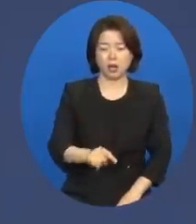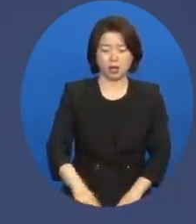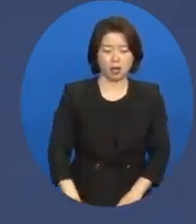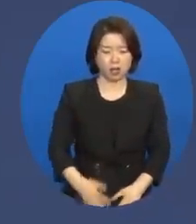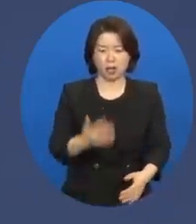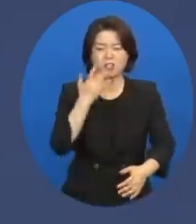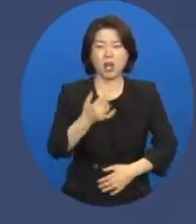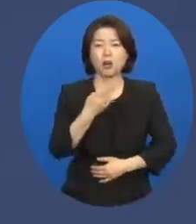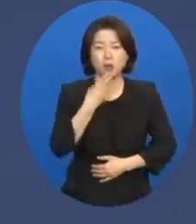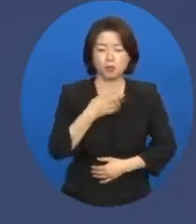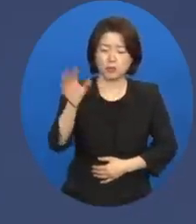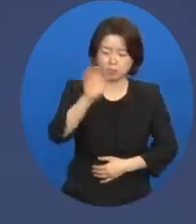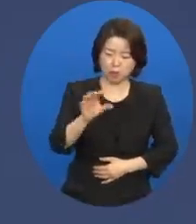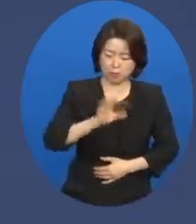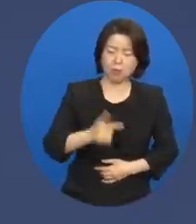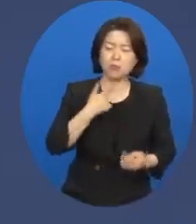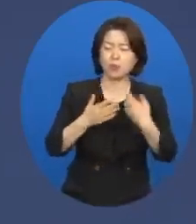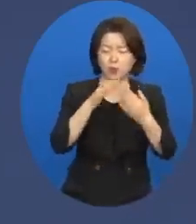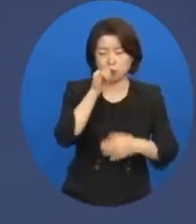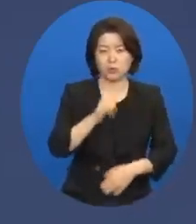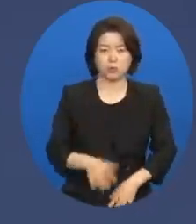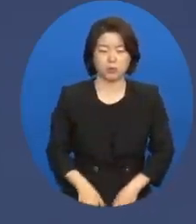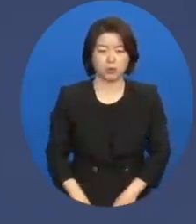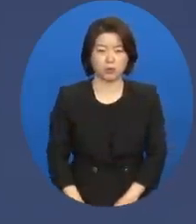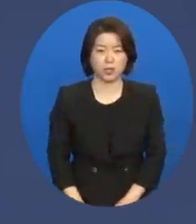없이 반복하면서 겪었어요.